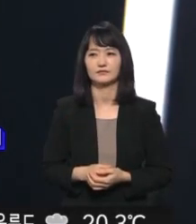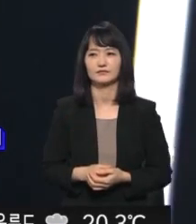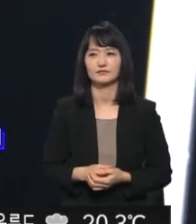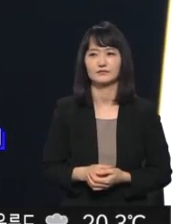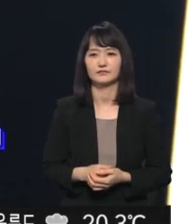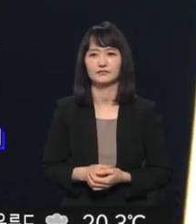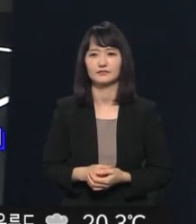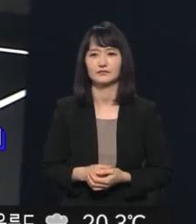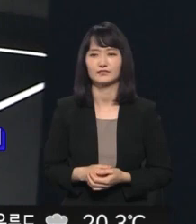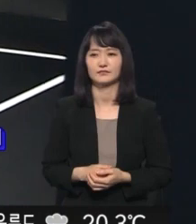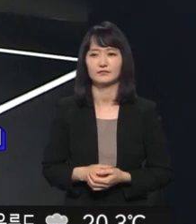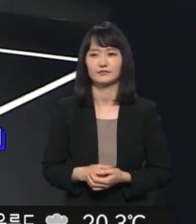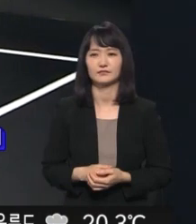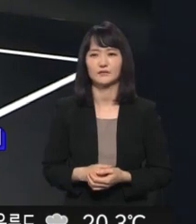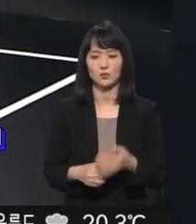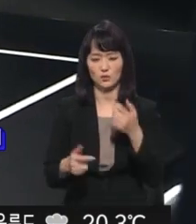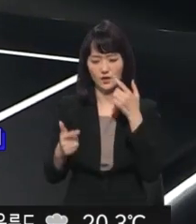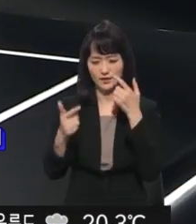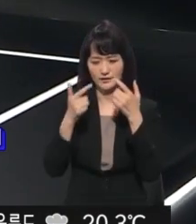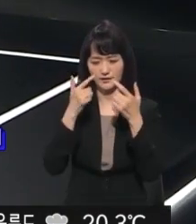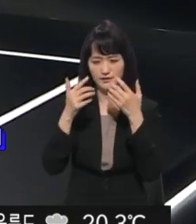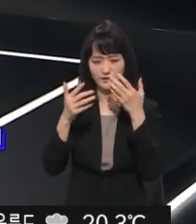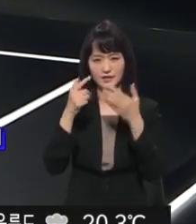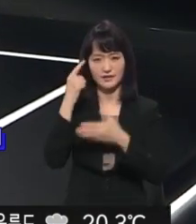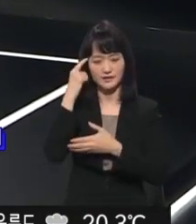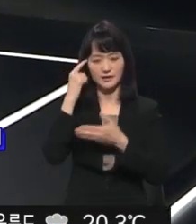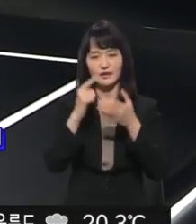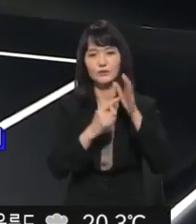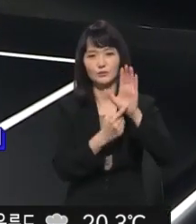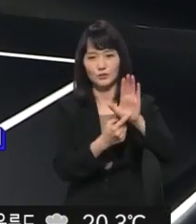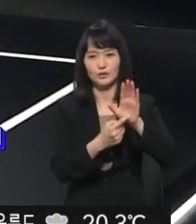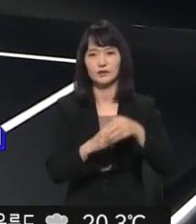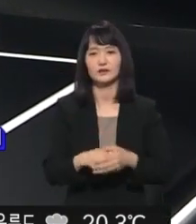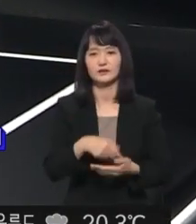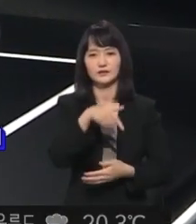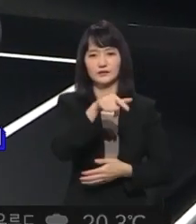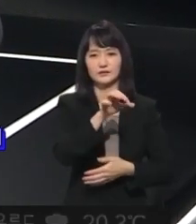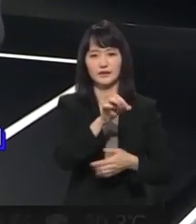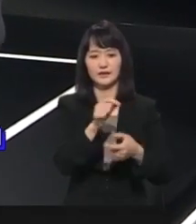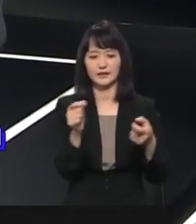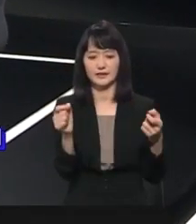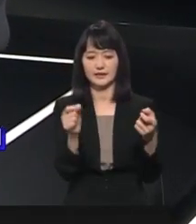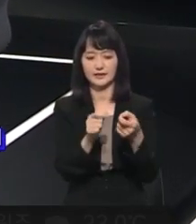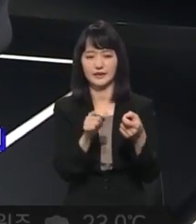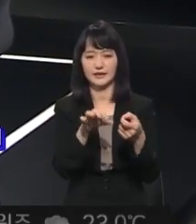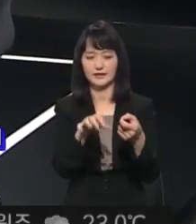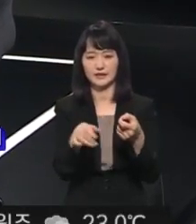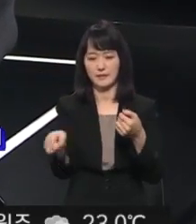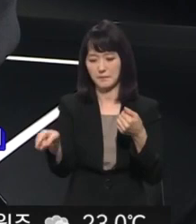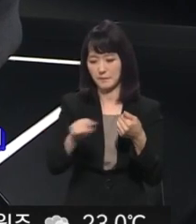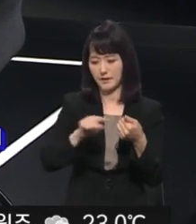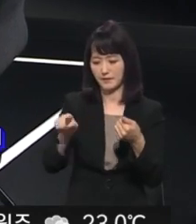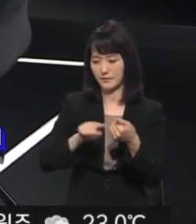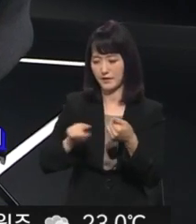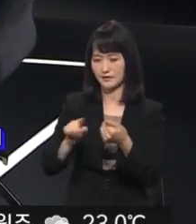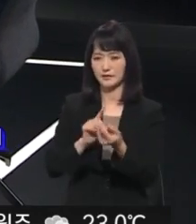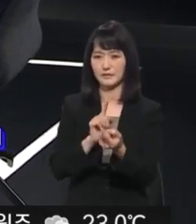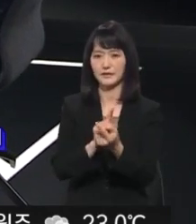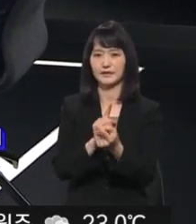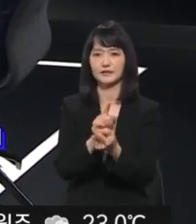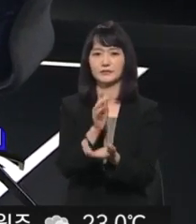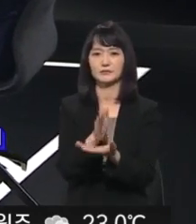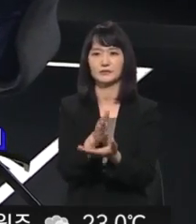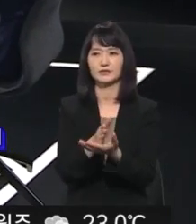이직 열기를 보여주고 러 그러죠 자기 앞에 줄 세우기 위해 노안 하고 줄 세우려는 준 30 사람들도 만나지 말라고 국회에서 내가 휴대폰